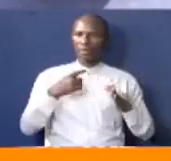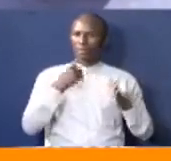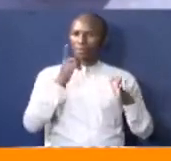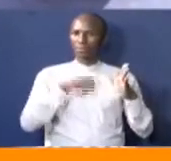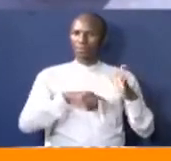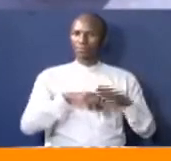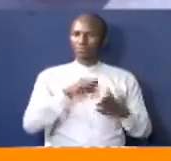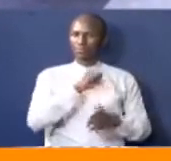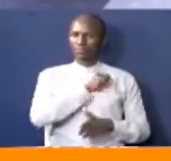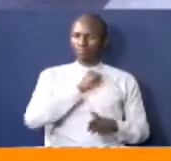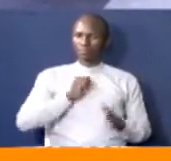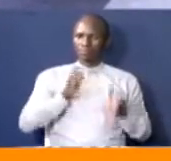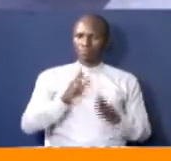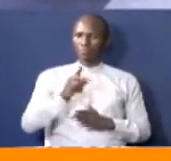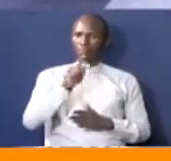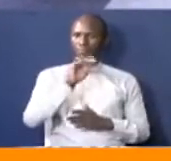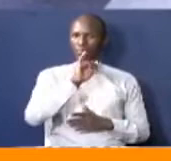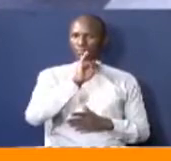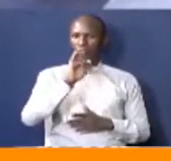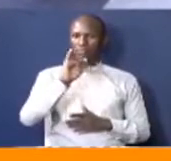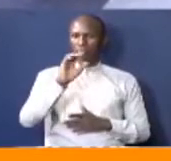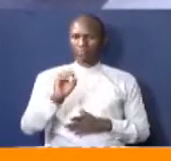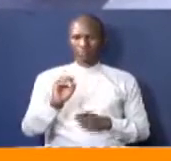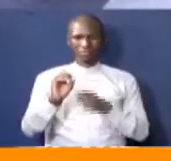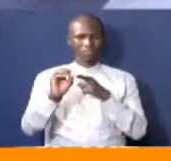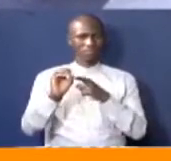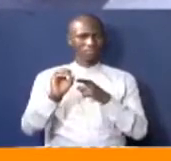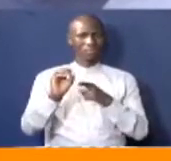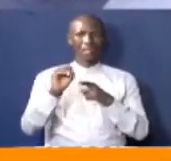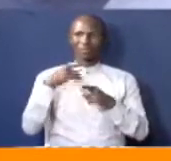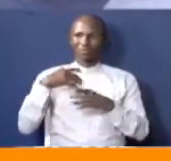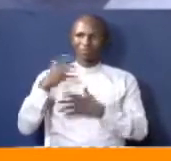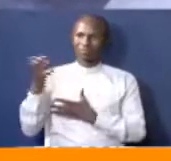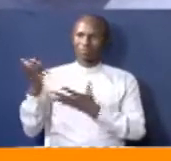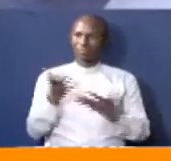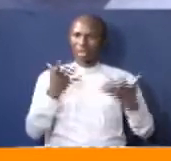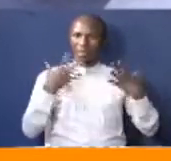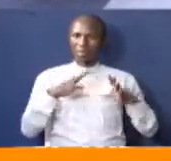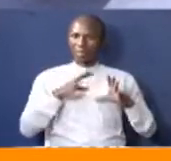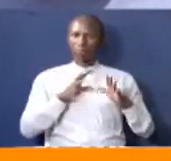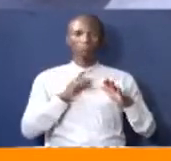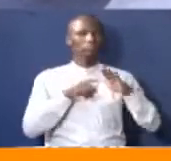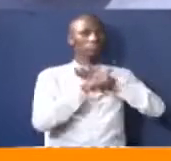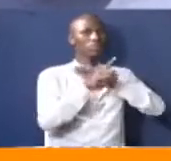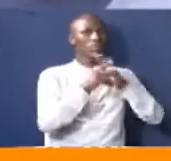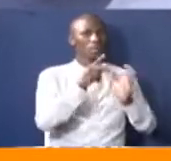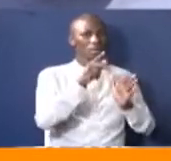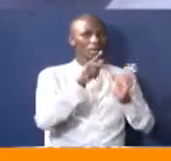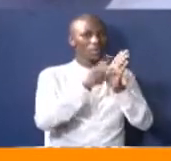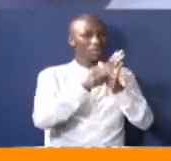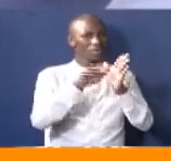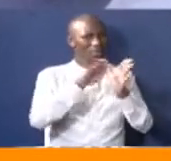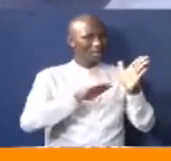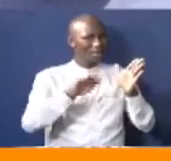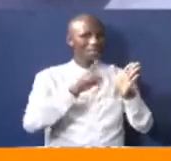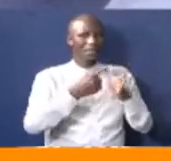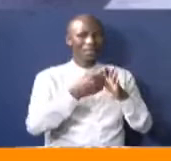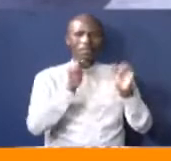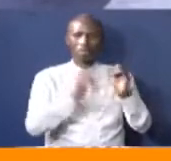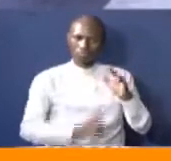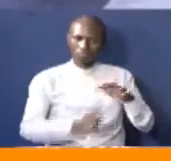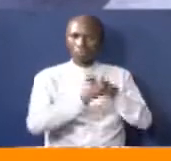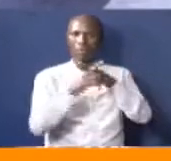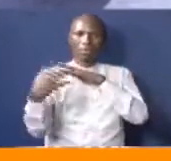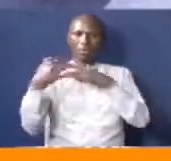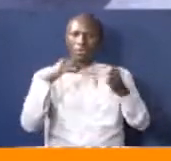kana senator kiyo ambua kana nuna guyando hatua ketui maima kwa kitane